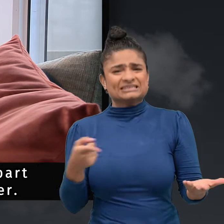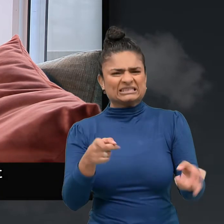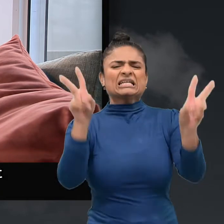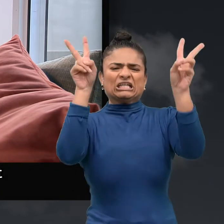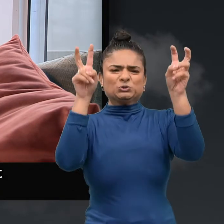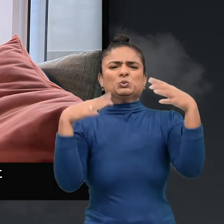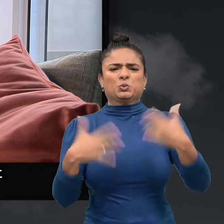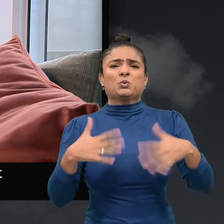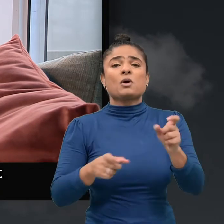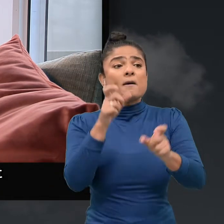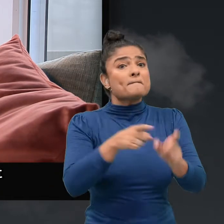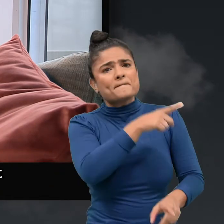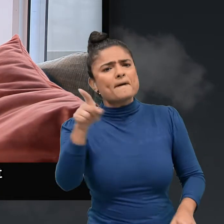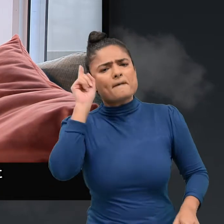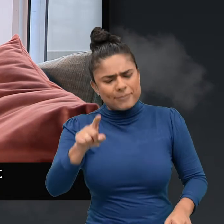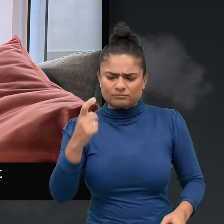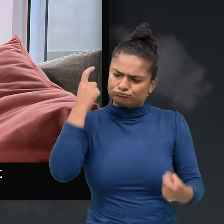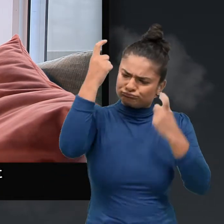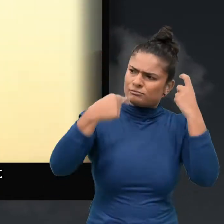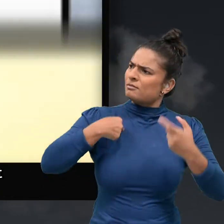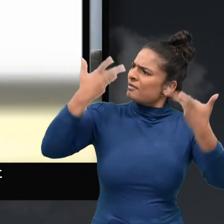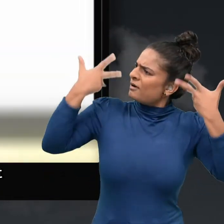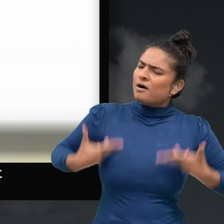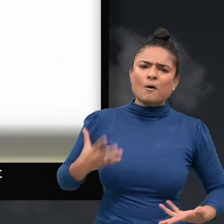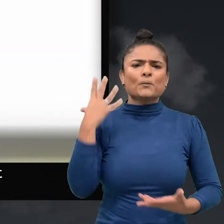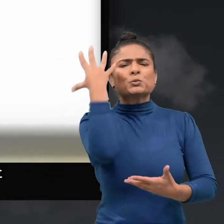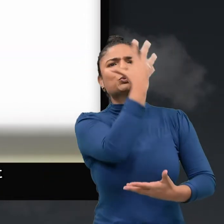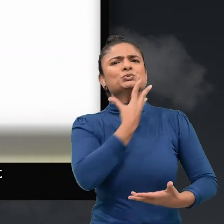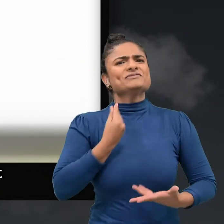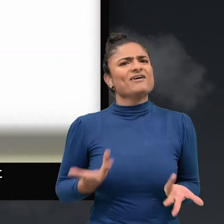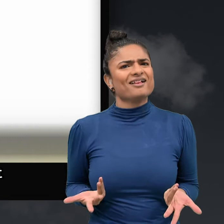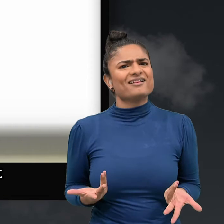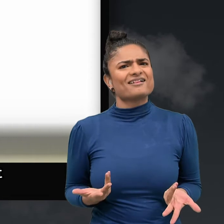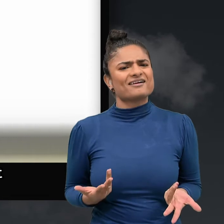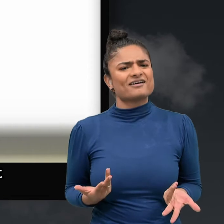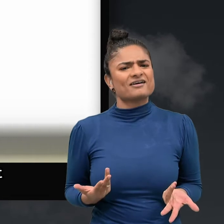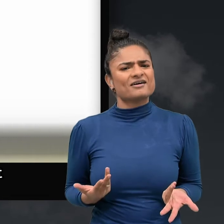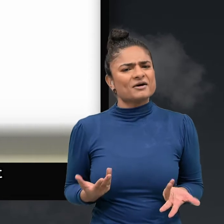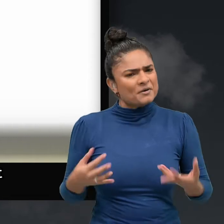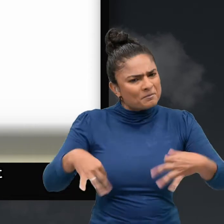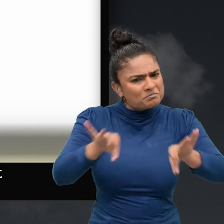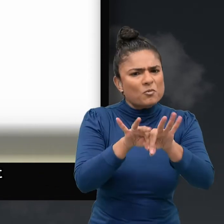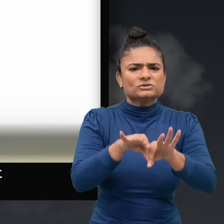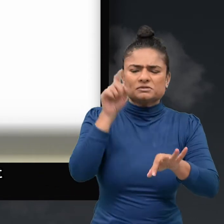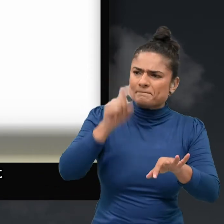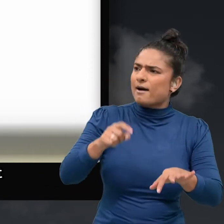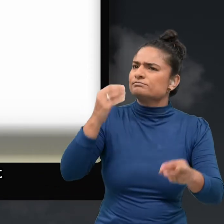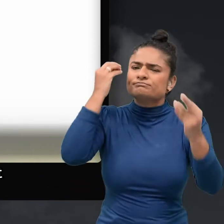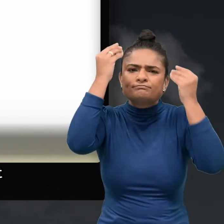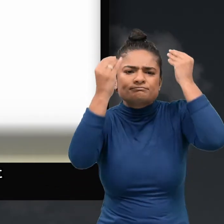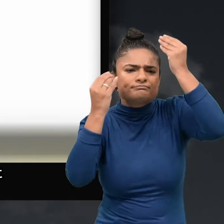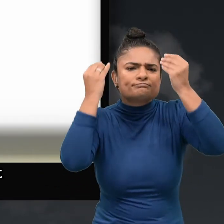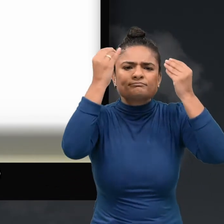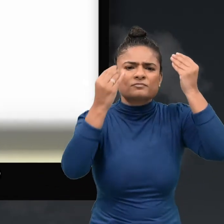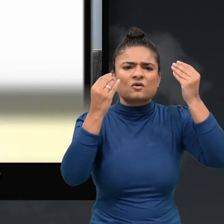nie. Daar's 'n groot ding omtrent wat mense sien wat mooi is en wat